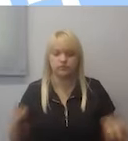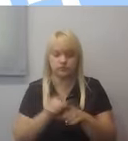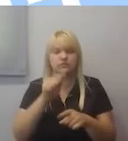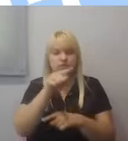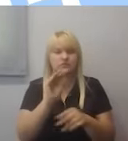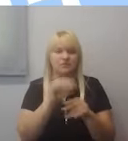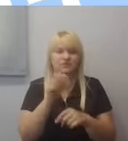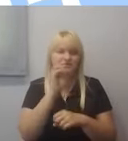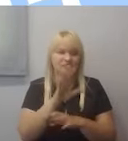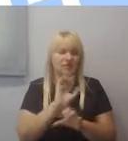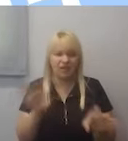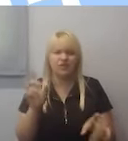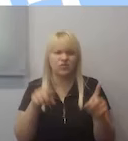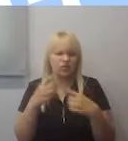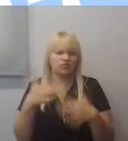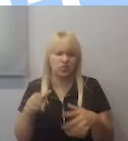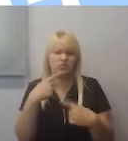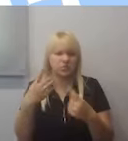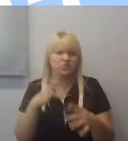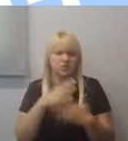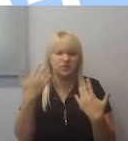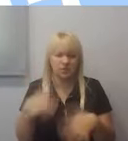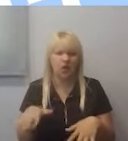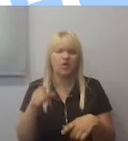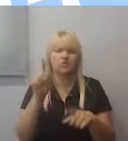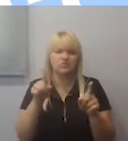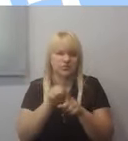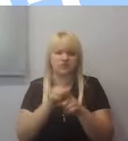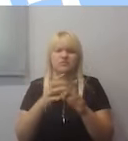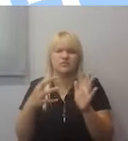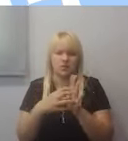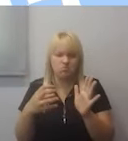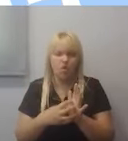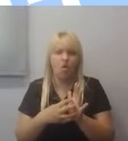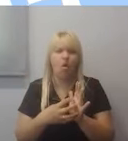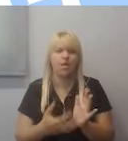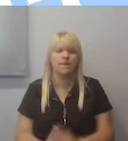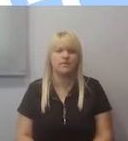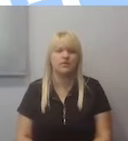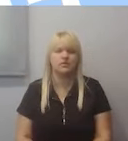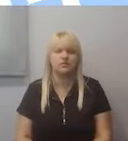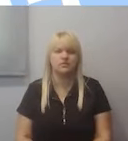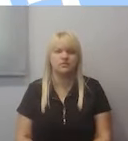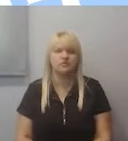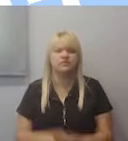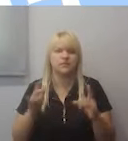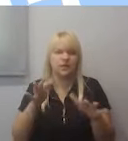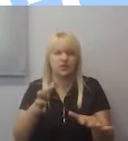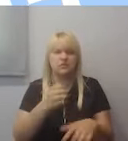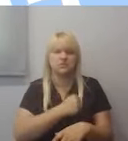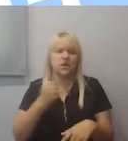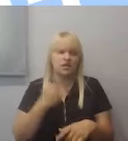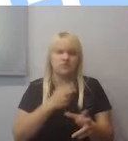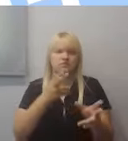pāri un tas pats ir par tiem pašiem simboliem ja un rīcības strilnieku ieroču apšaudes